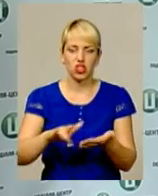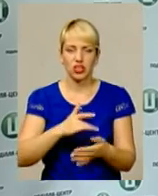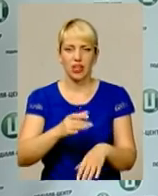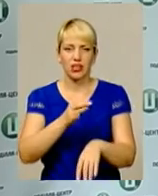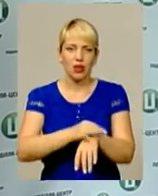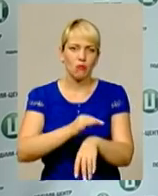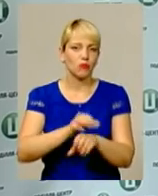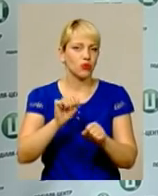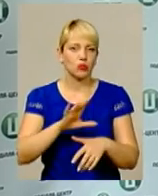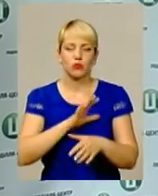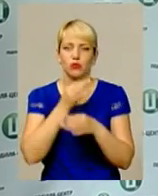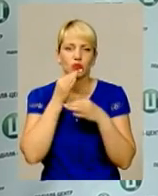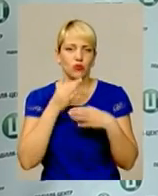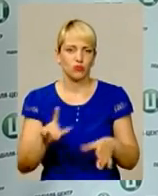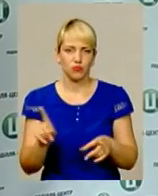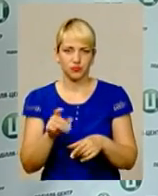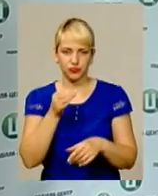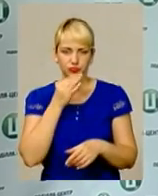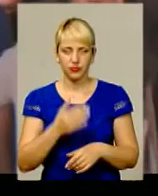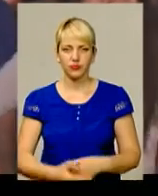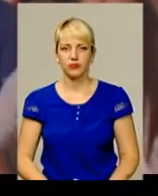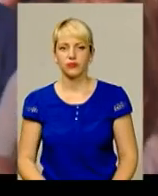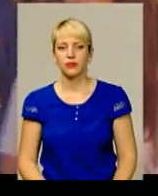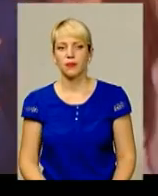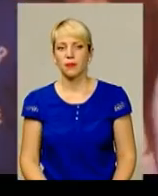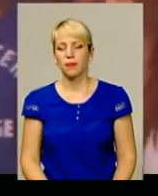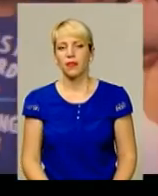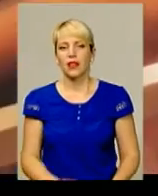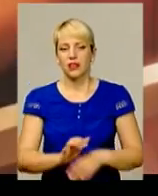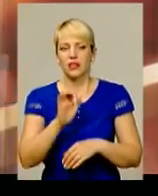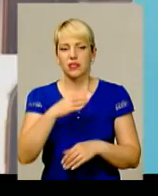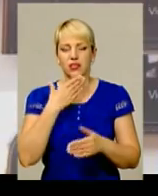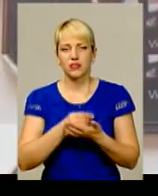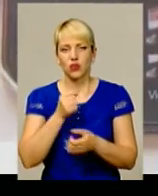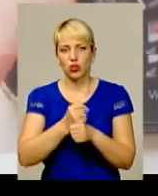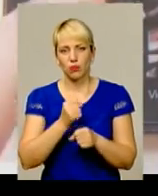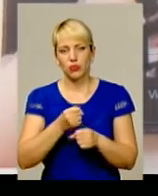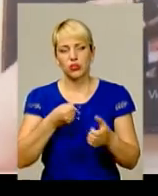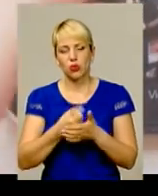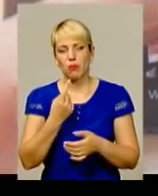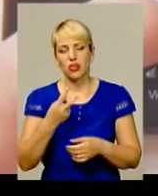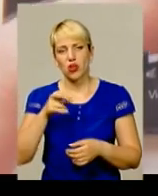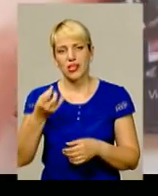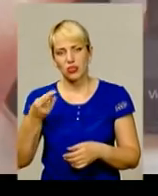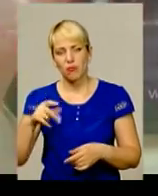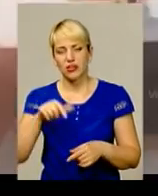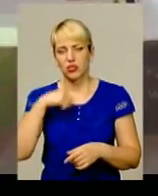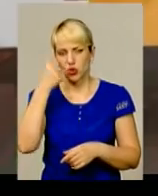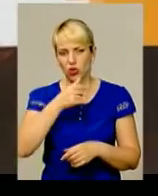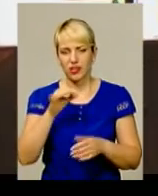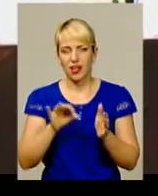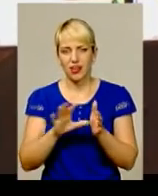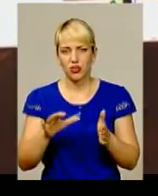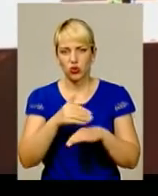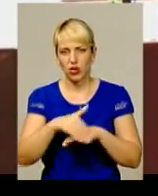знаю, смарт-годинником, якщо у вас такі є. Надсилати свої роботи можна до 1 листопада цього року на електронну